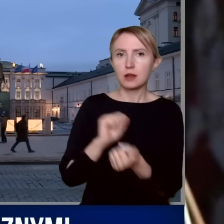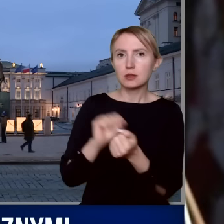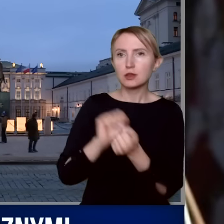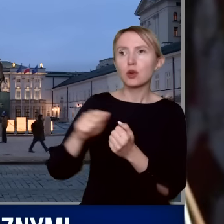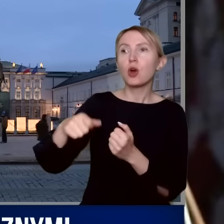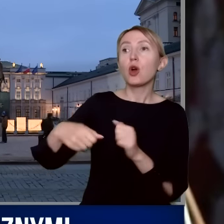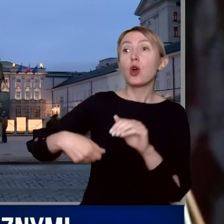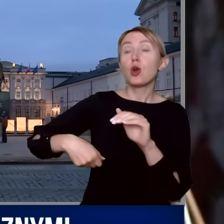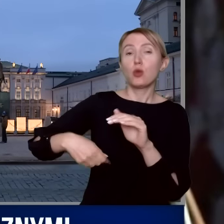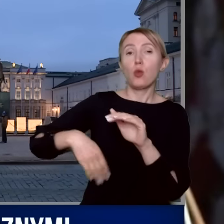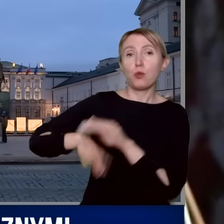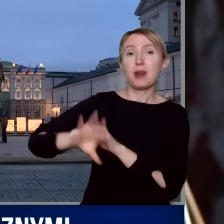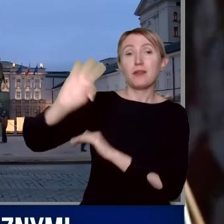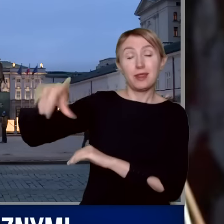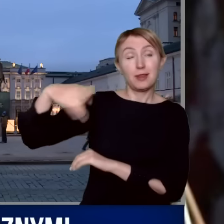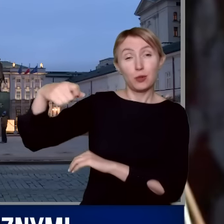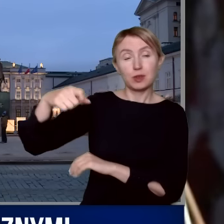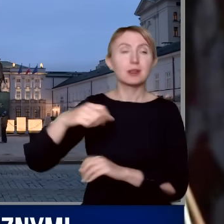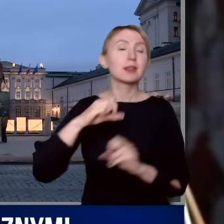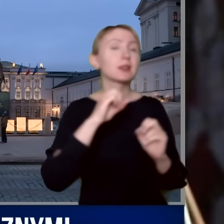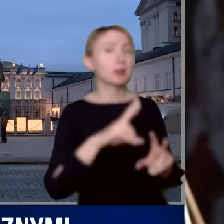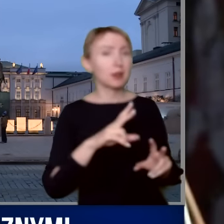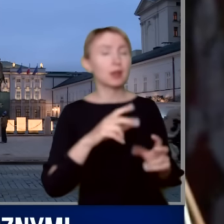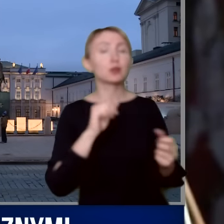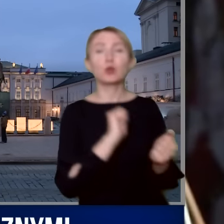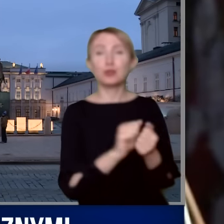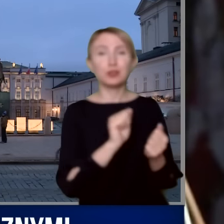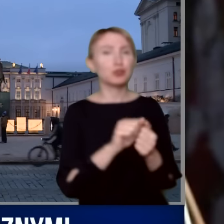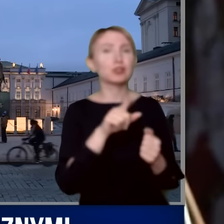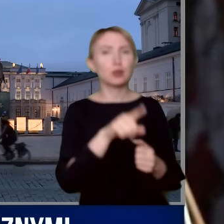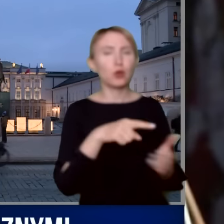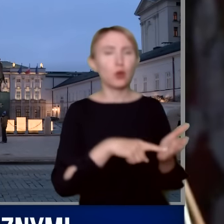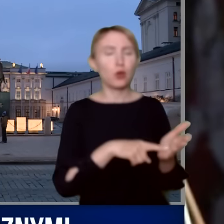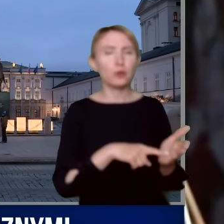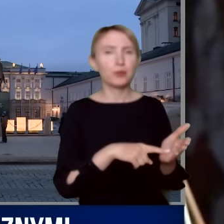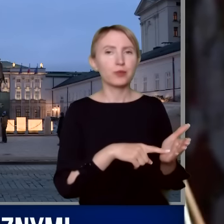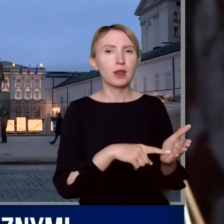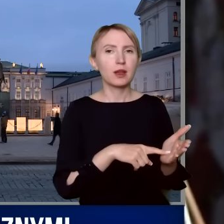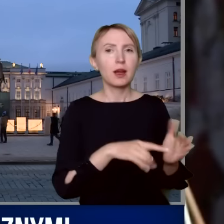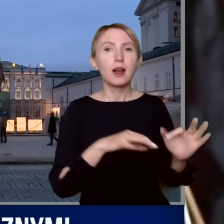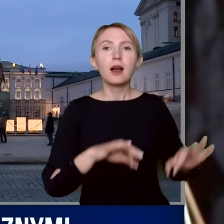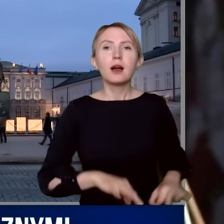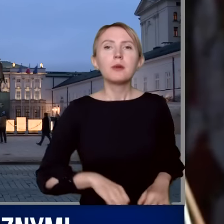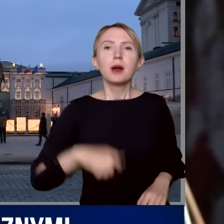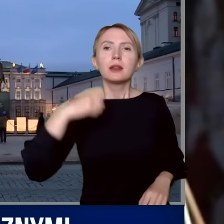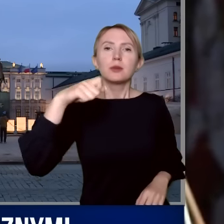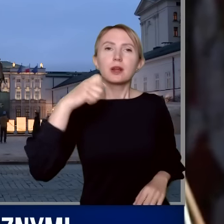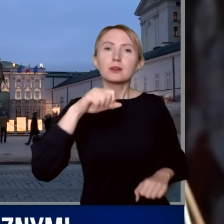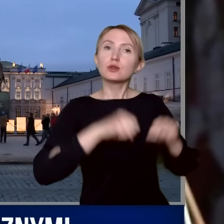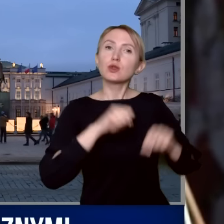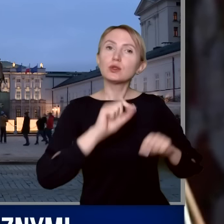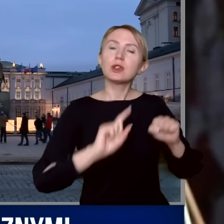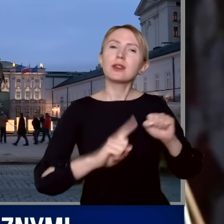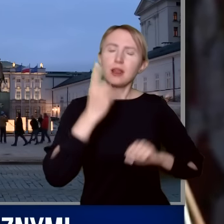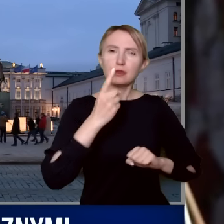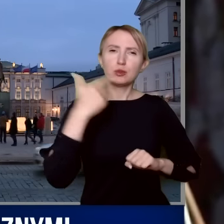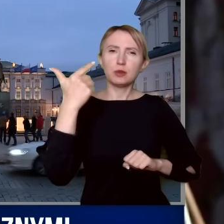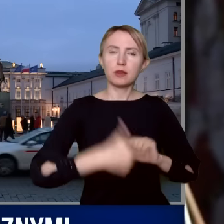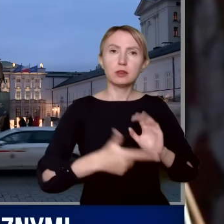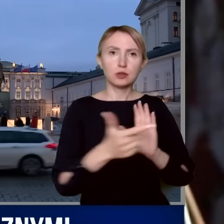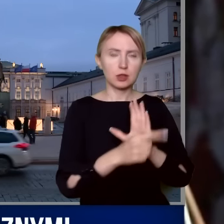Tak, zdecydowanie. Bardzo duża erozja i to sędziowie, których pan prezydent pozostawił w Sądzie Najwyższym w